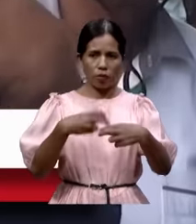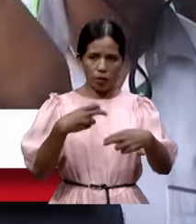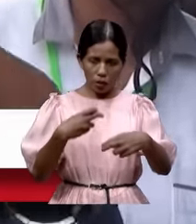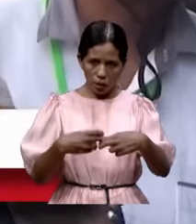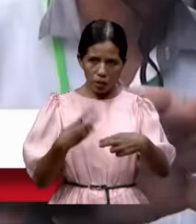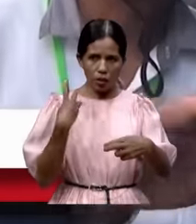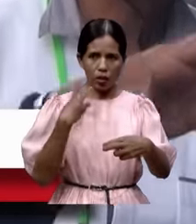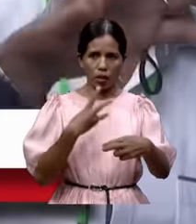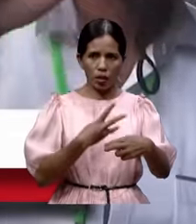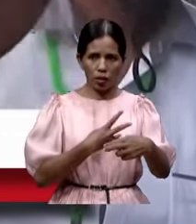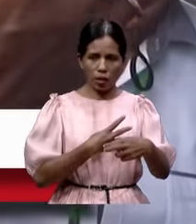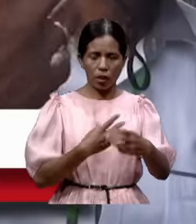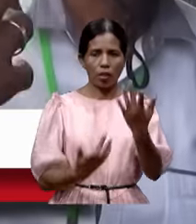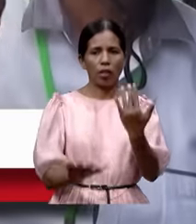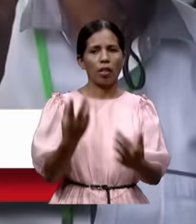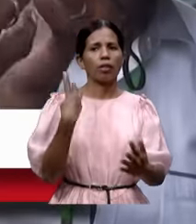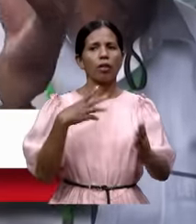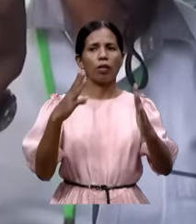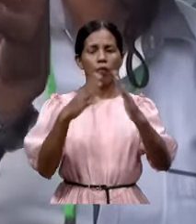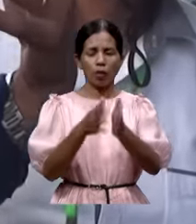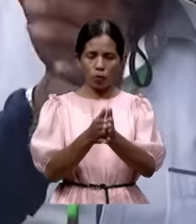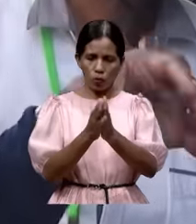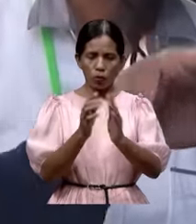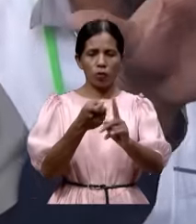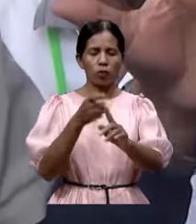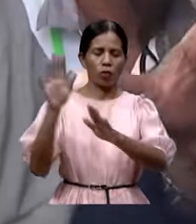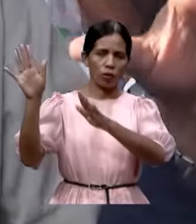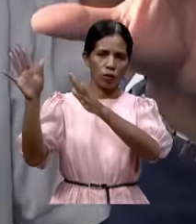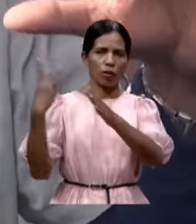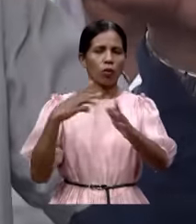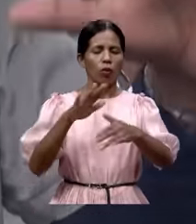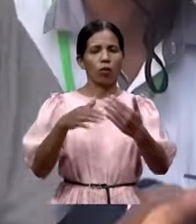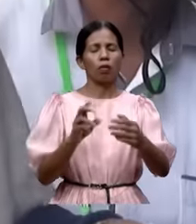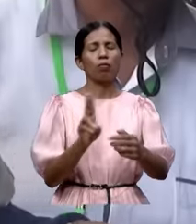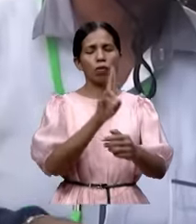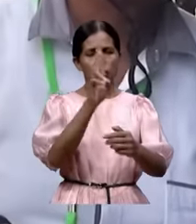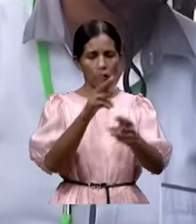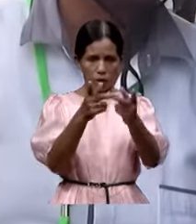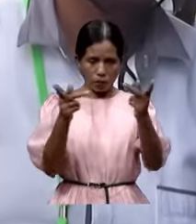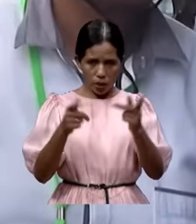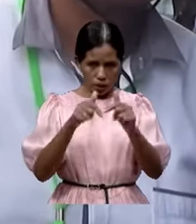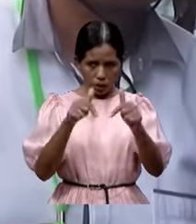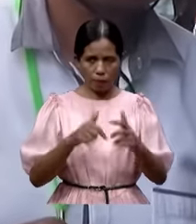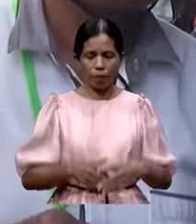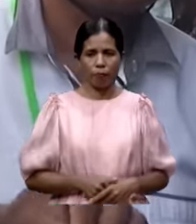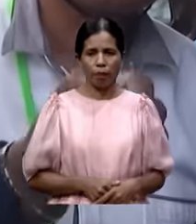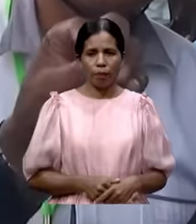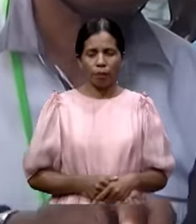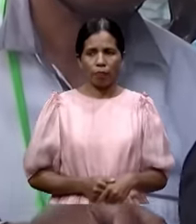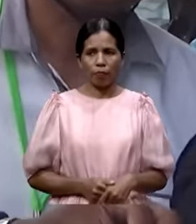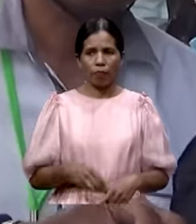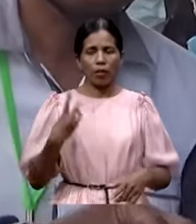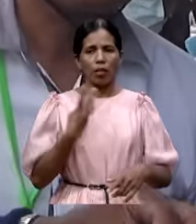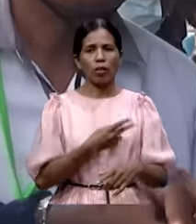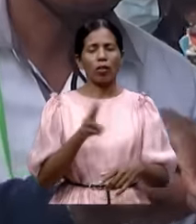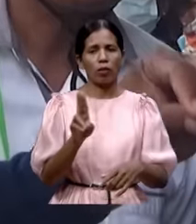etan ahihan ita nyuma ita husi fati-fati ita husi foho ita tutu mai ocupa ya fati sir. Ita